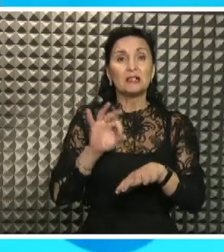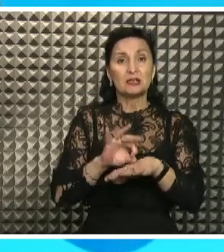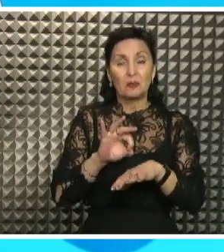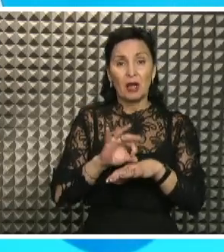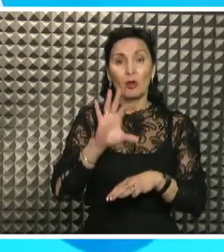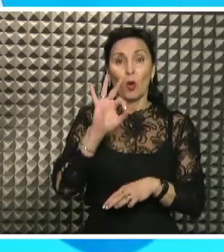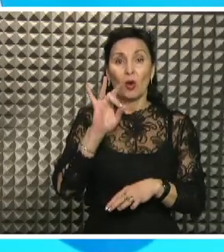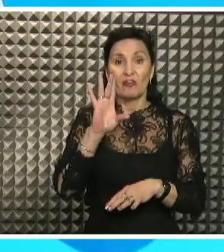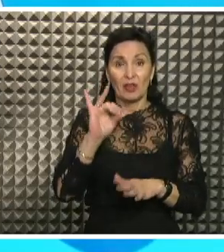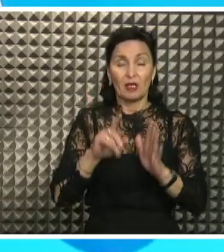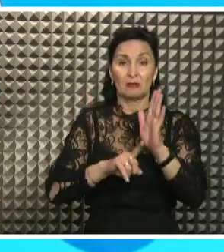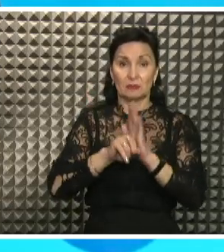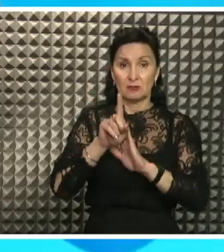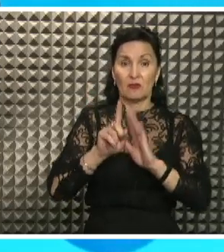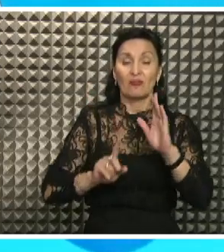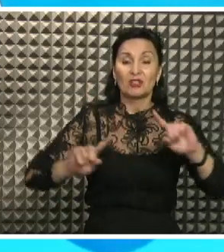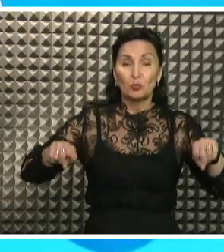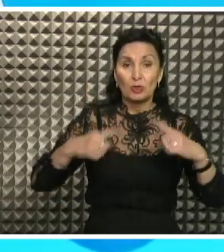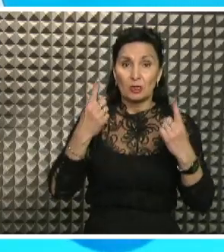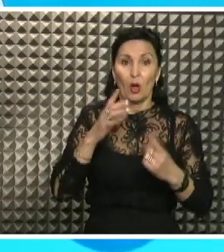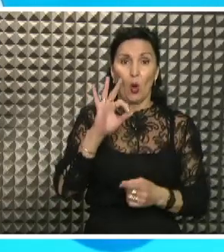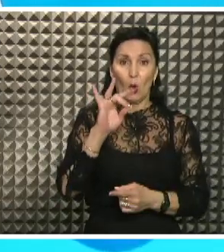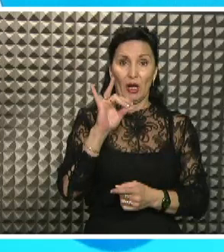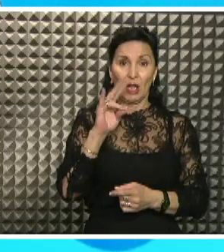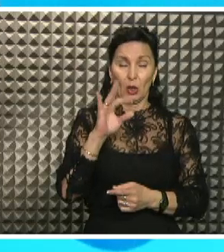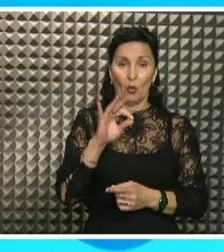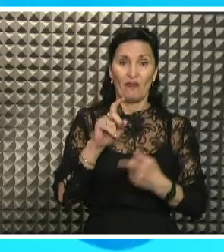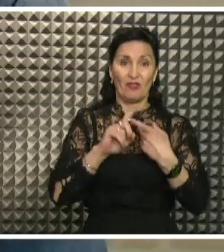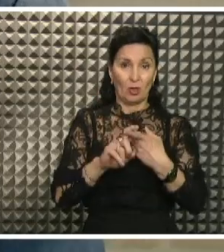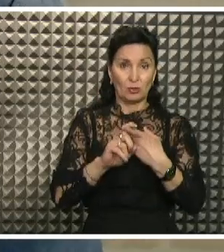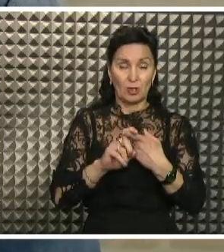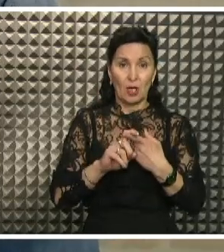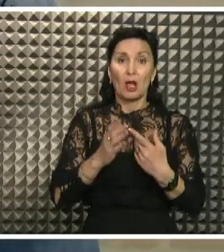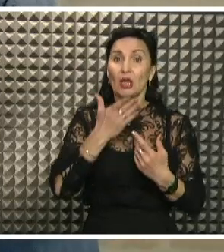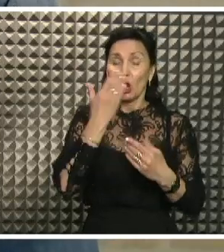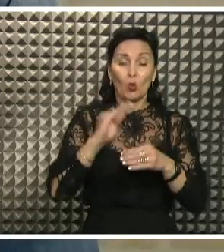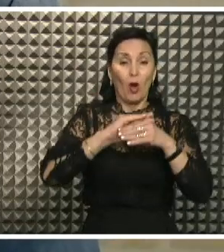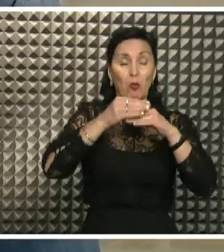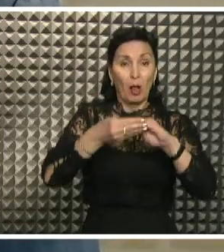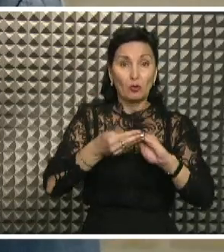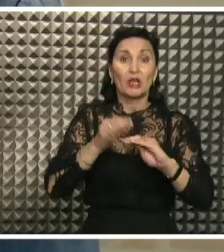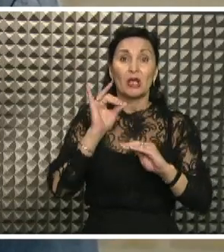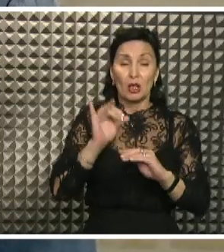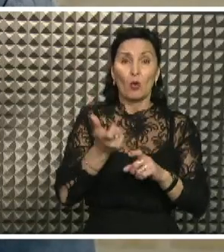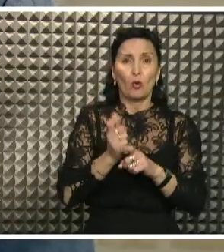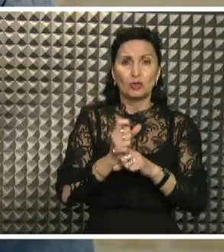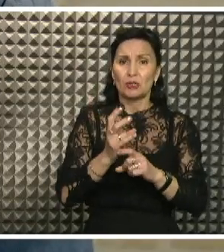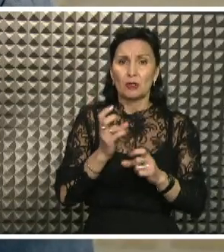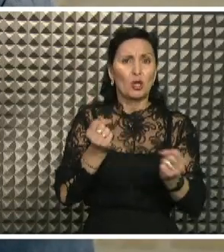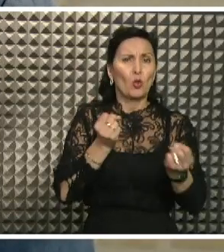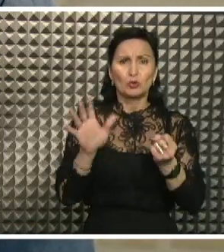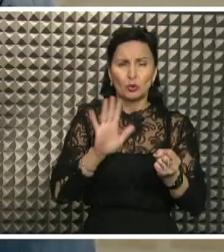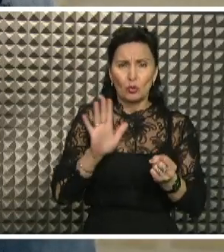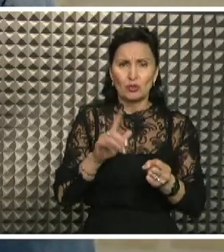заболеваний ОРВИ – это вызывает возбудитель именно риновирус. Ну, у риновируса нет оболочки, и поэтому он не очень устойчив во